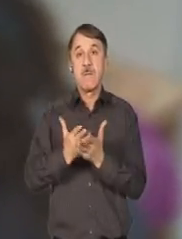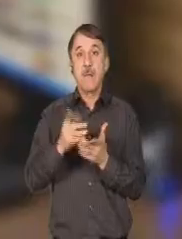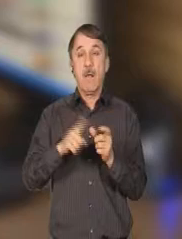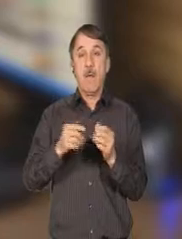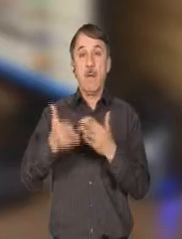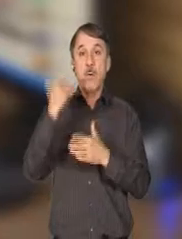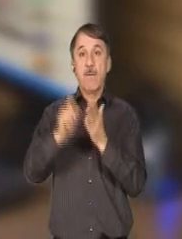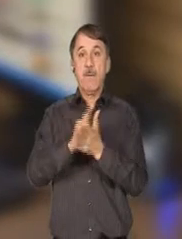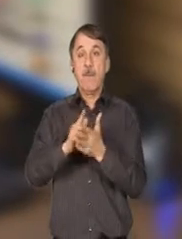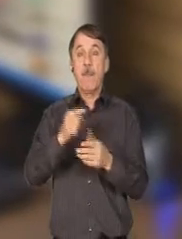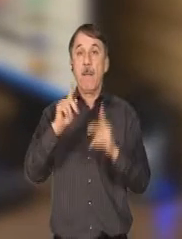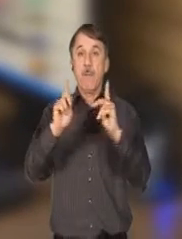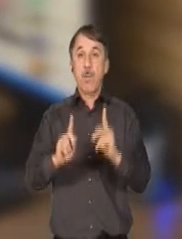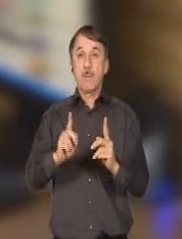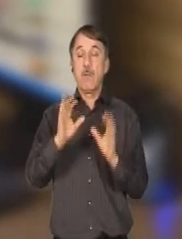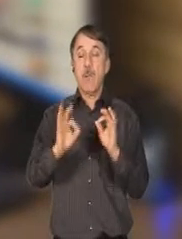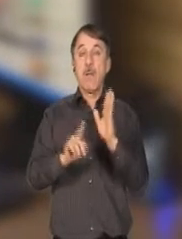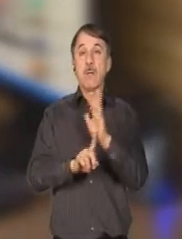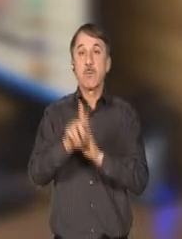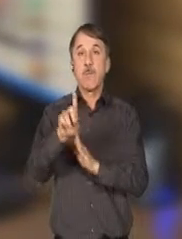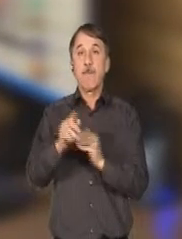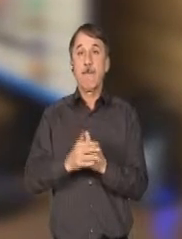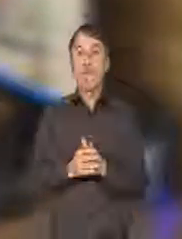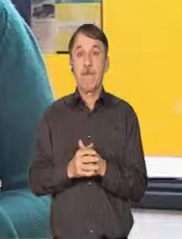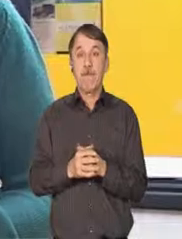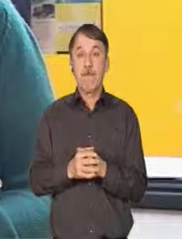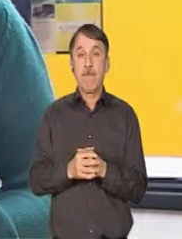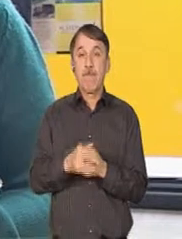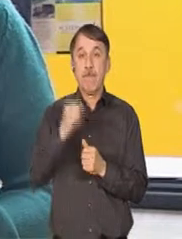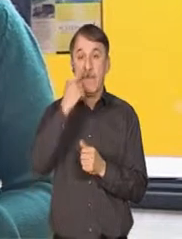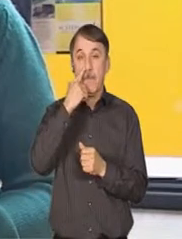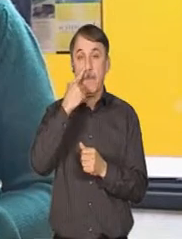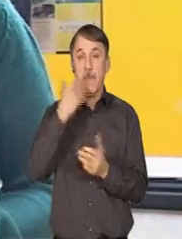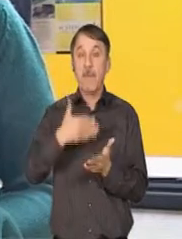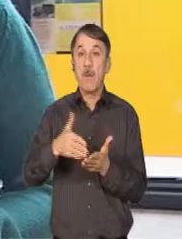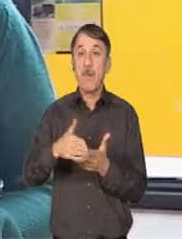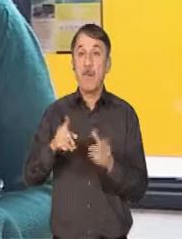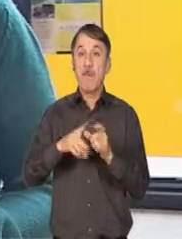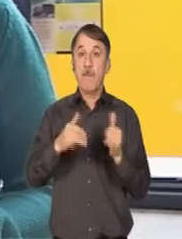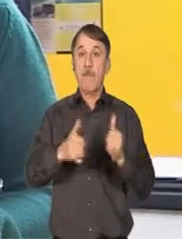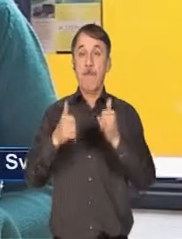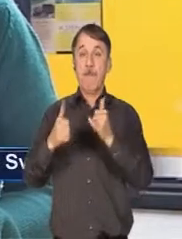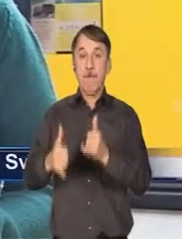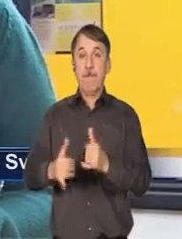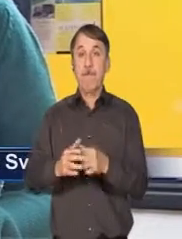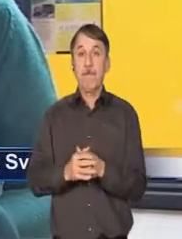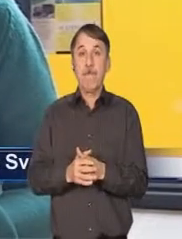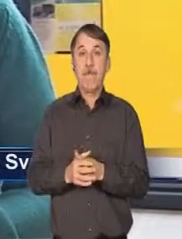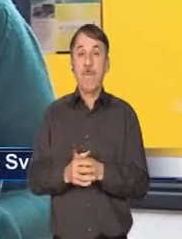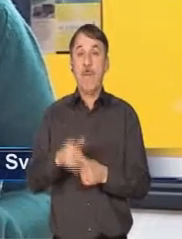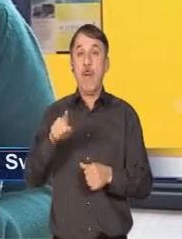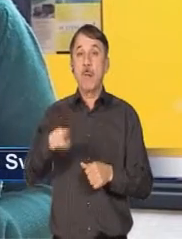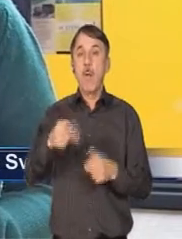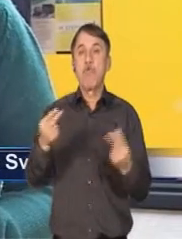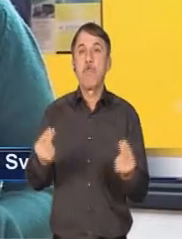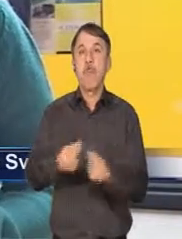tu su u prošloj godini postigli veoma dobre rezultate. Prosto na taj način najbolje možemo da sprečimo da se